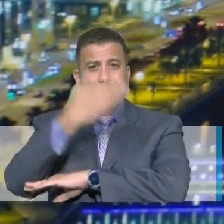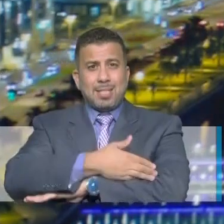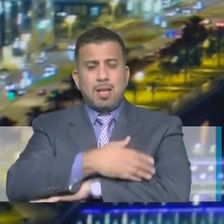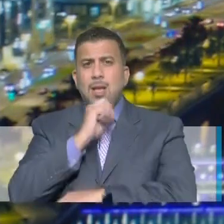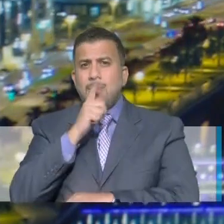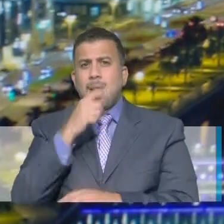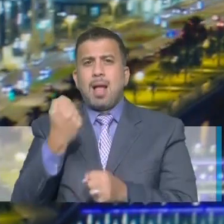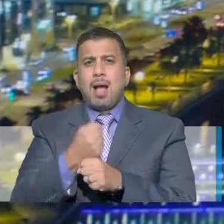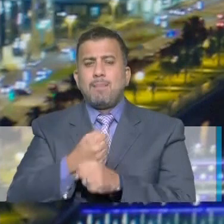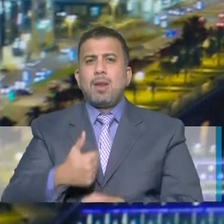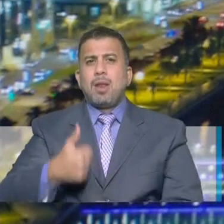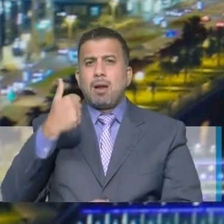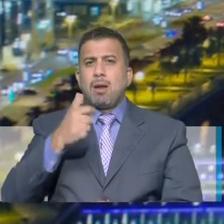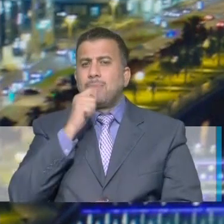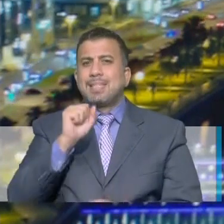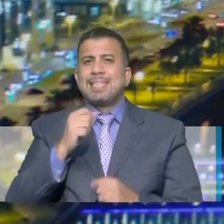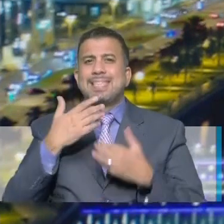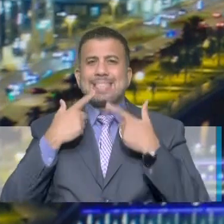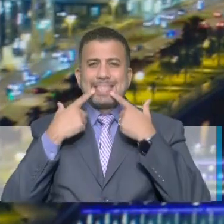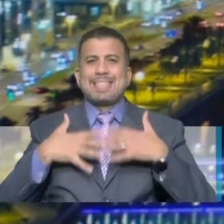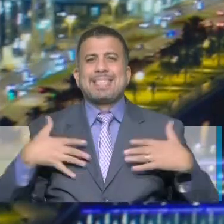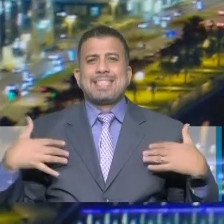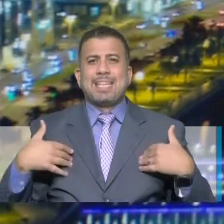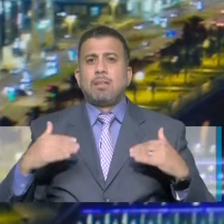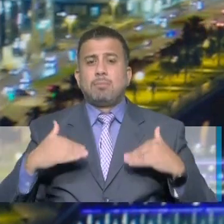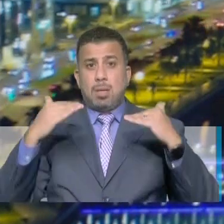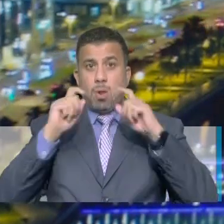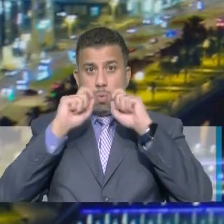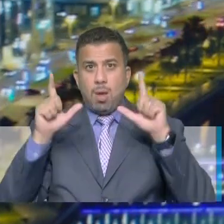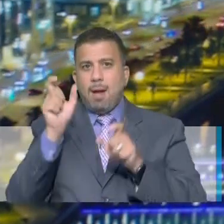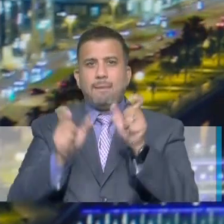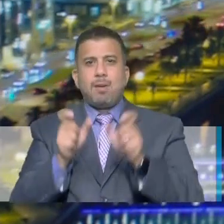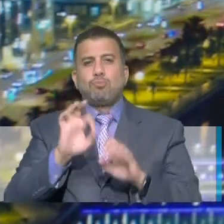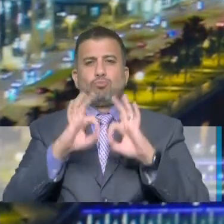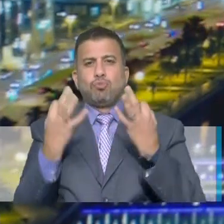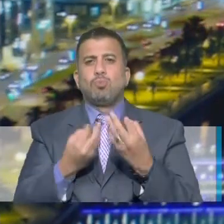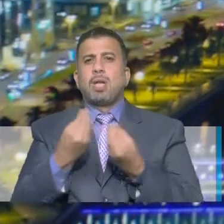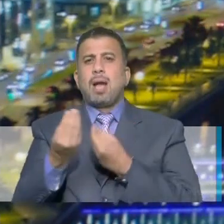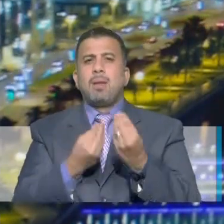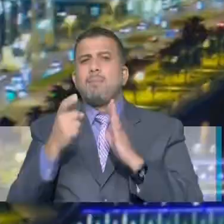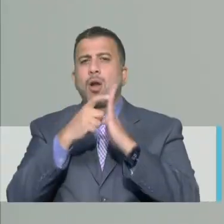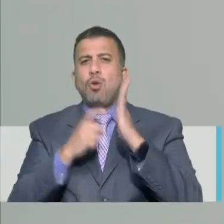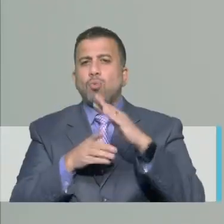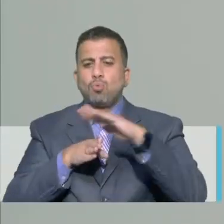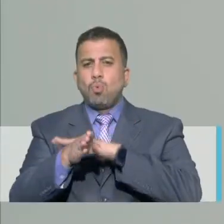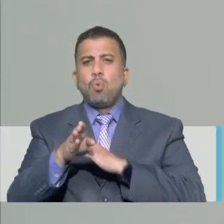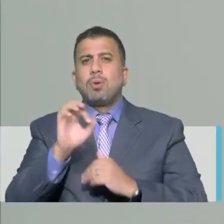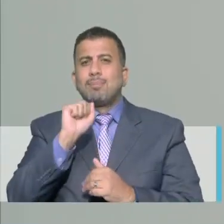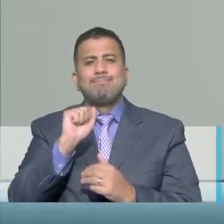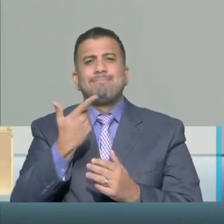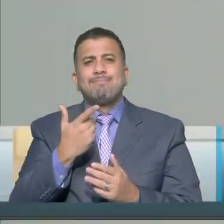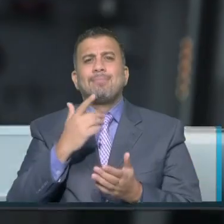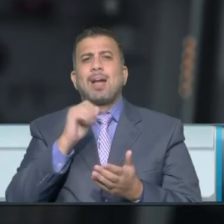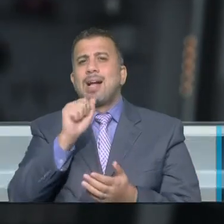اطلاق حمله اعمال ناجحه واقامه سعيده لرفع مستوى الوعي لدى افراد المجتمع والمتعاملين بقانوني